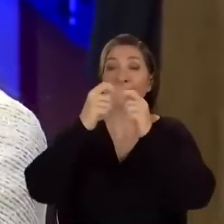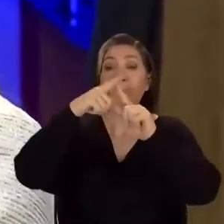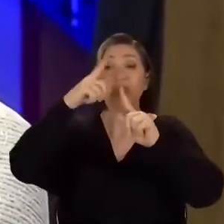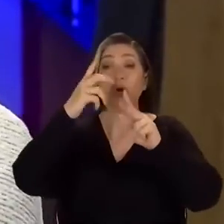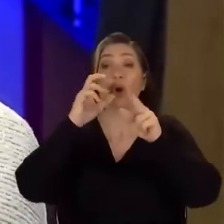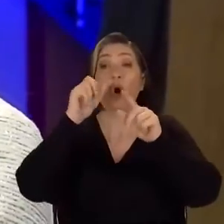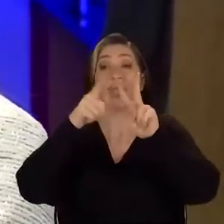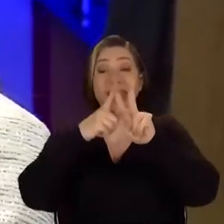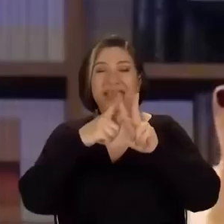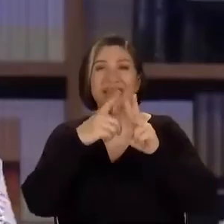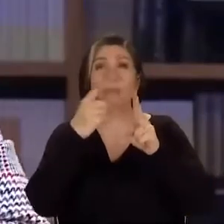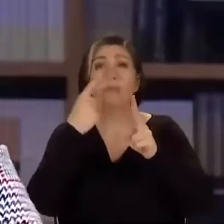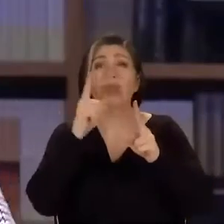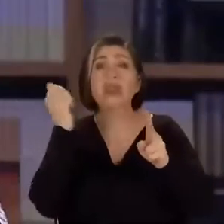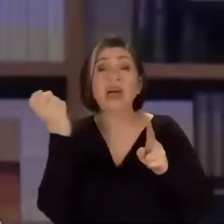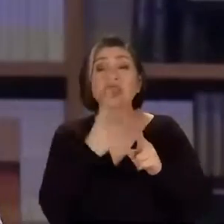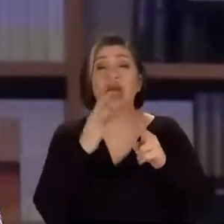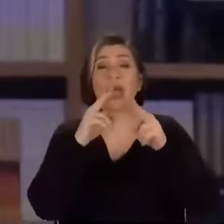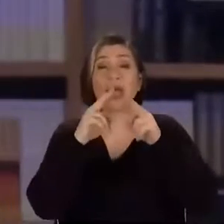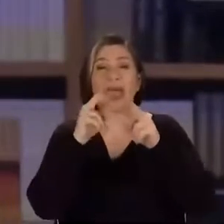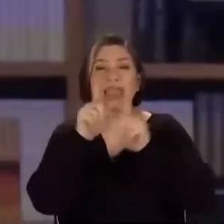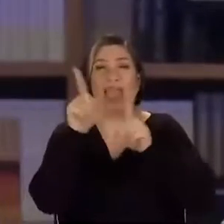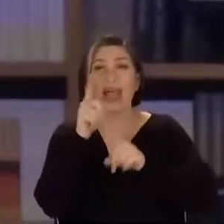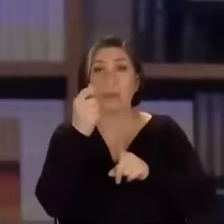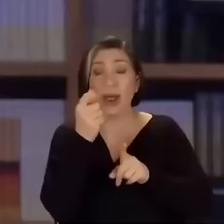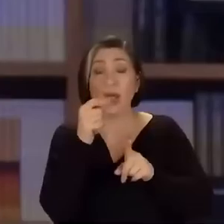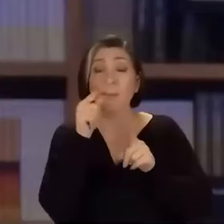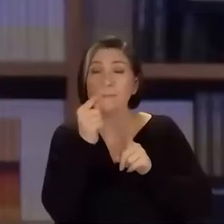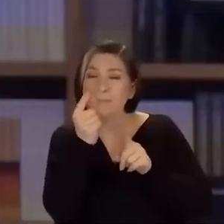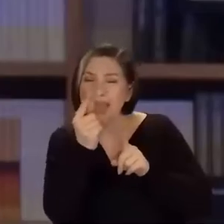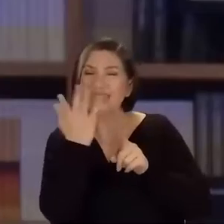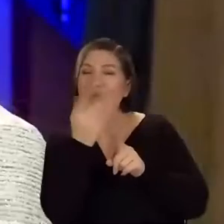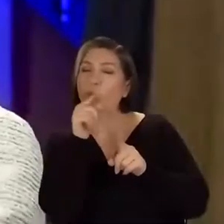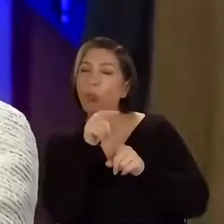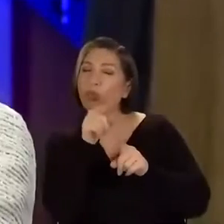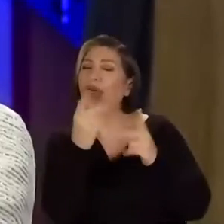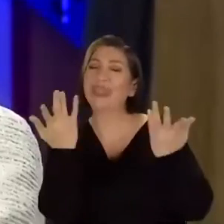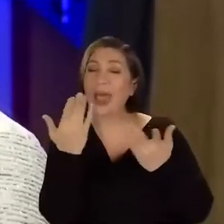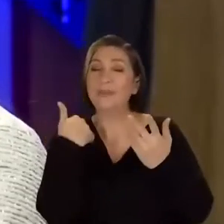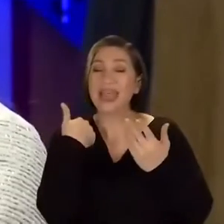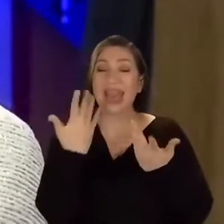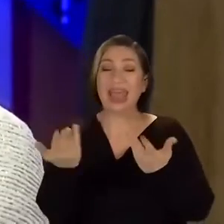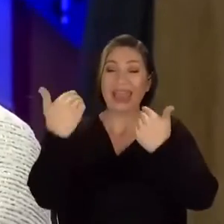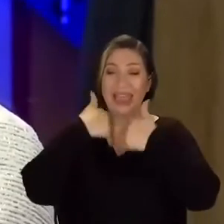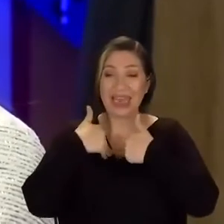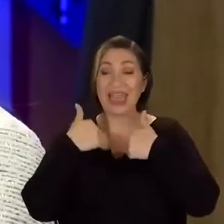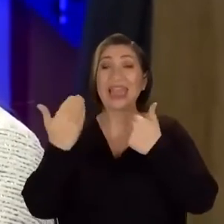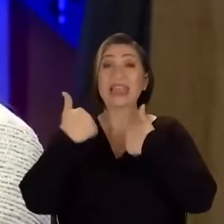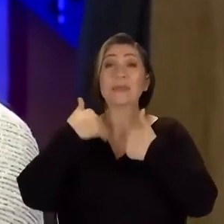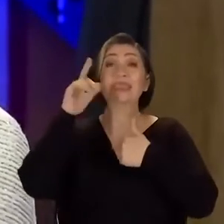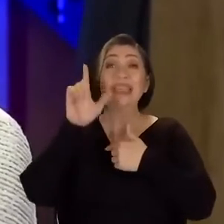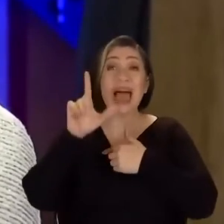üzerine binlerce kripto para. Aslında biraz da meseleye bu teknolojinin bize getirdiği ve getirmeye gebe